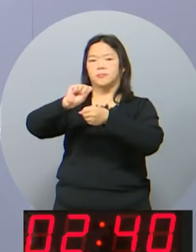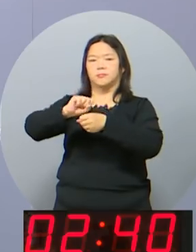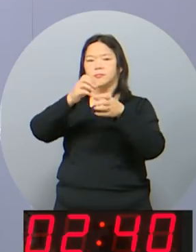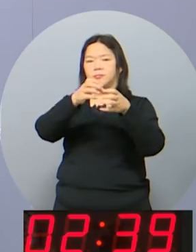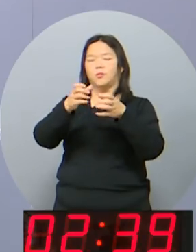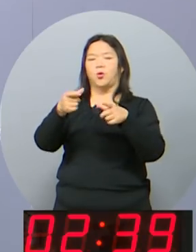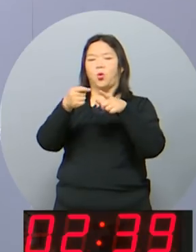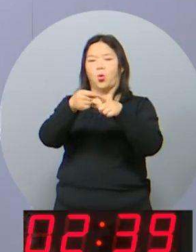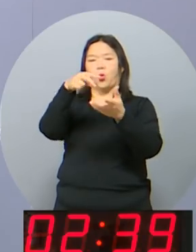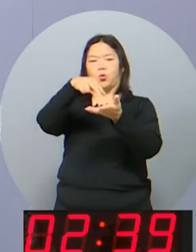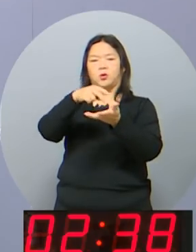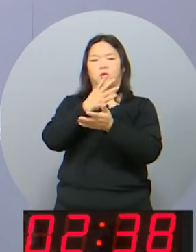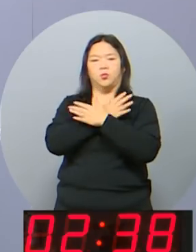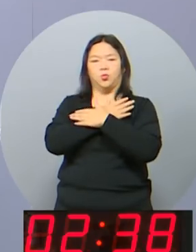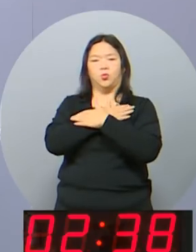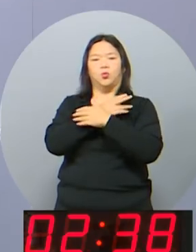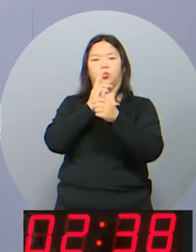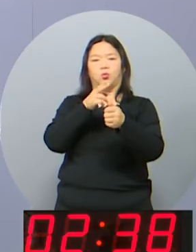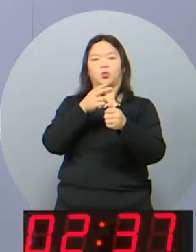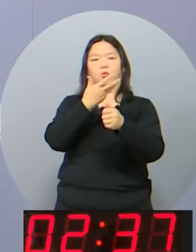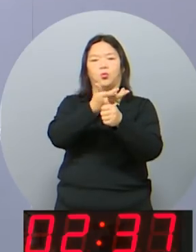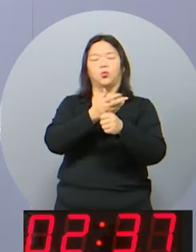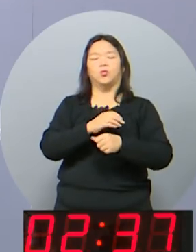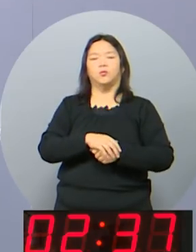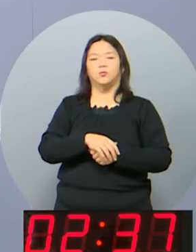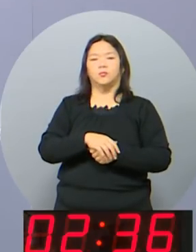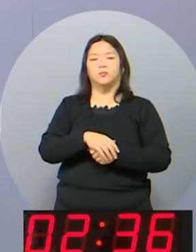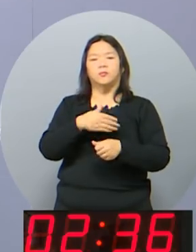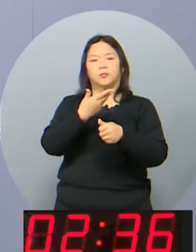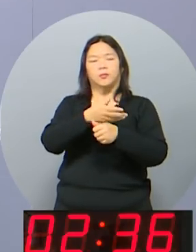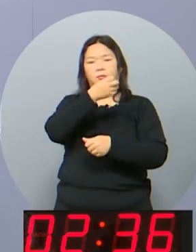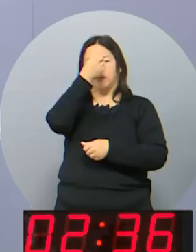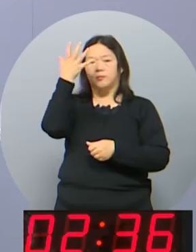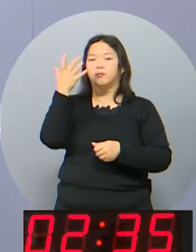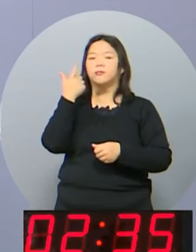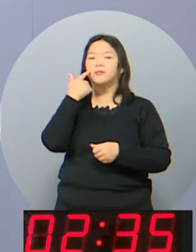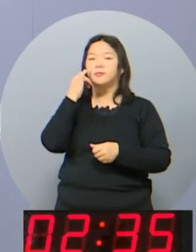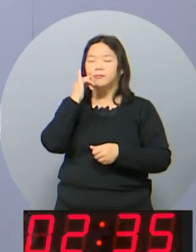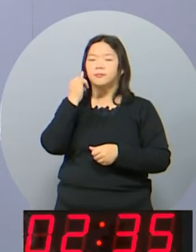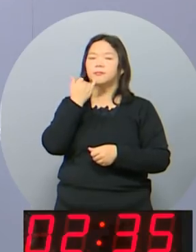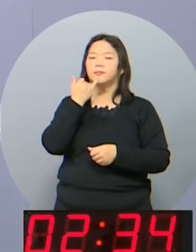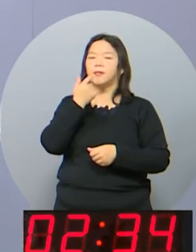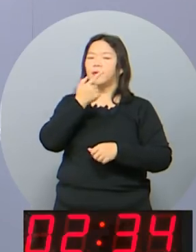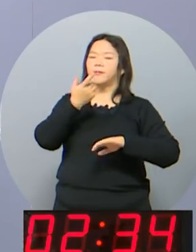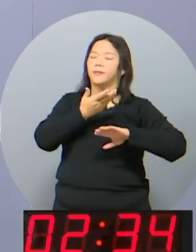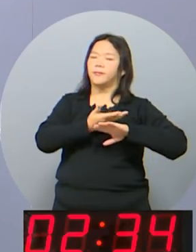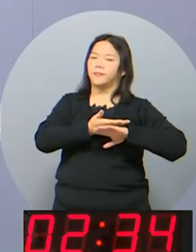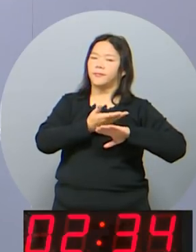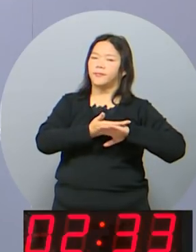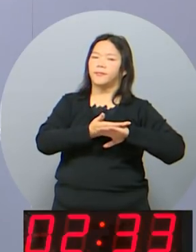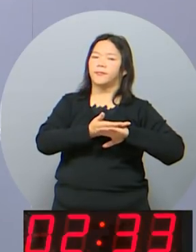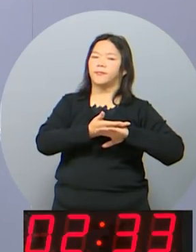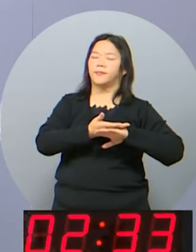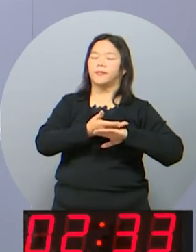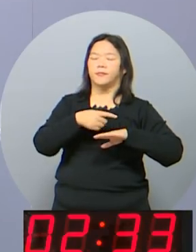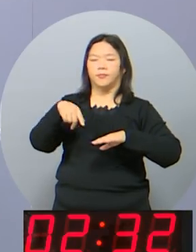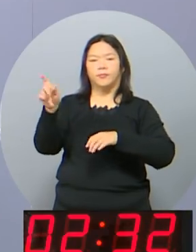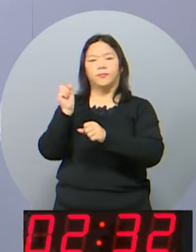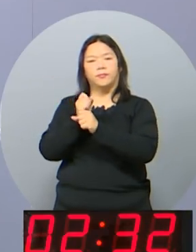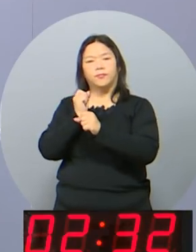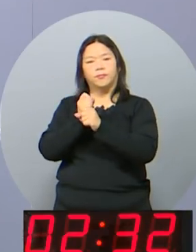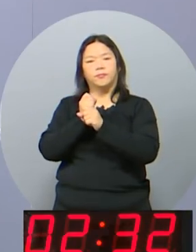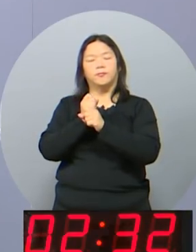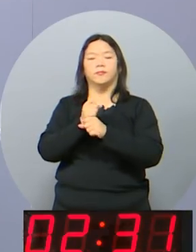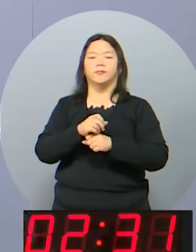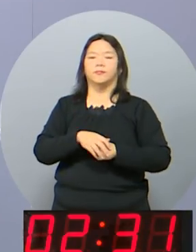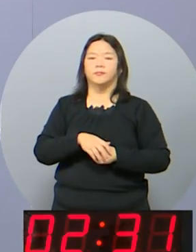托，让我们的年轻夫妻能够非常放心的去完成他们的